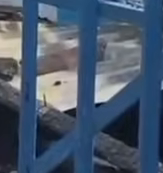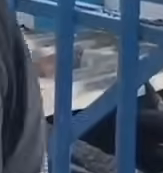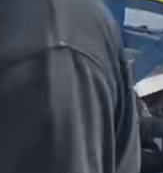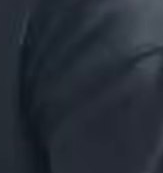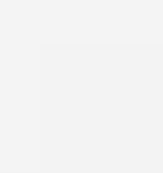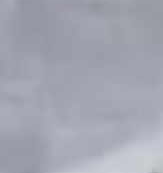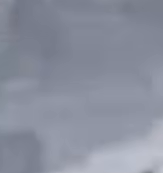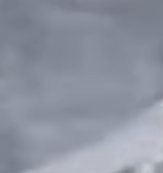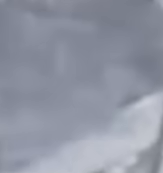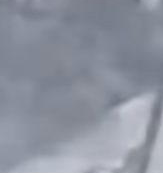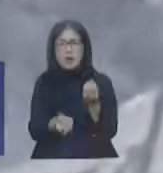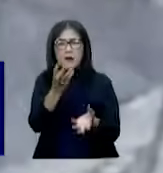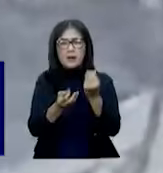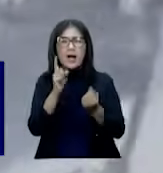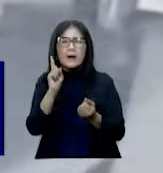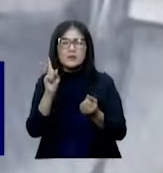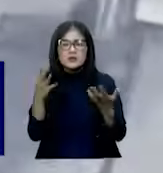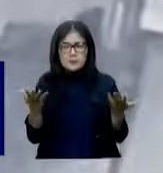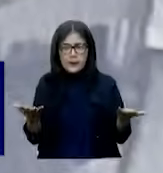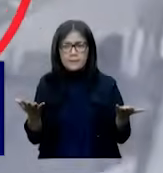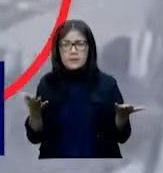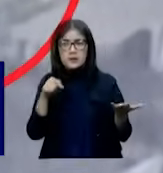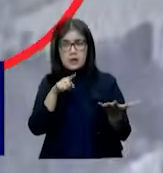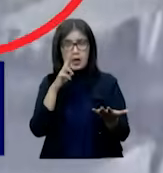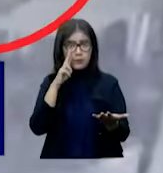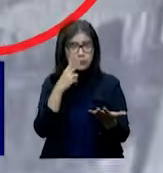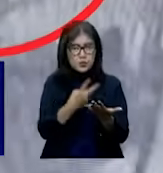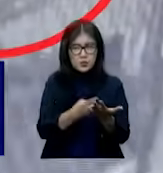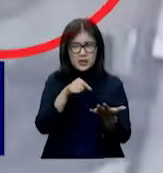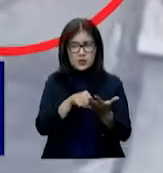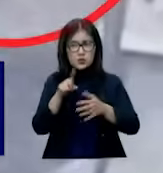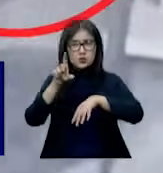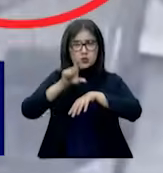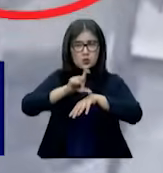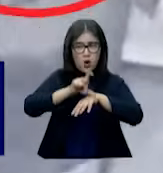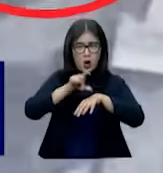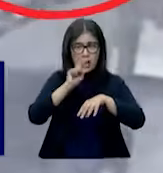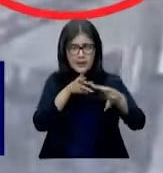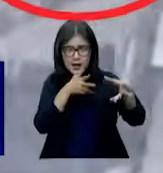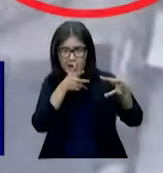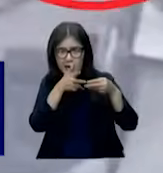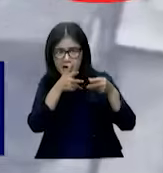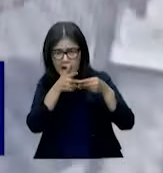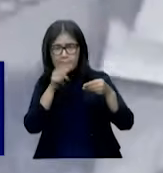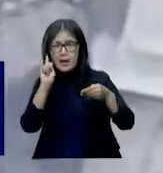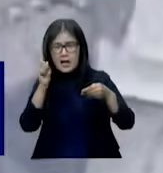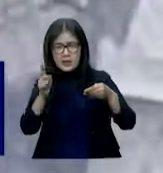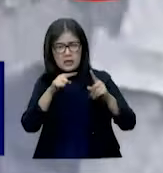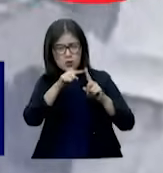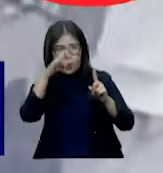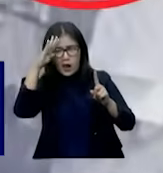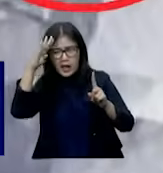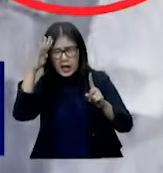kebakaran. Mengejutkan, dalam rekaman CCTV musola dekat lokasi, sebelum kebakaran terlihat seorang pria berinisial